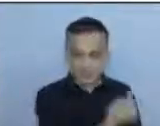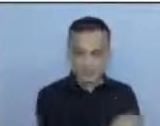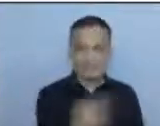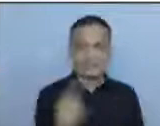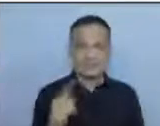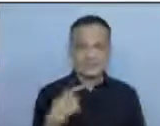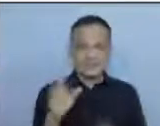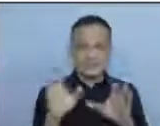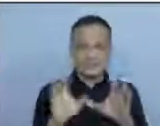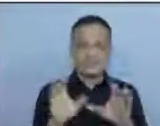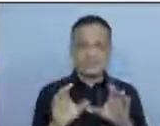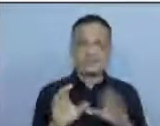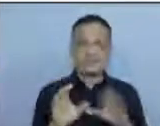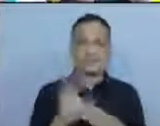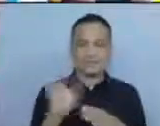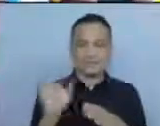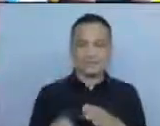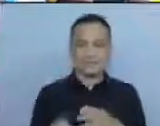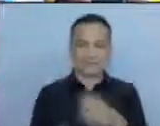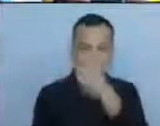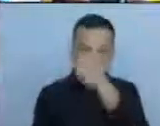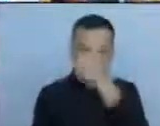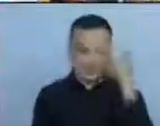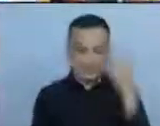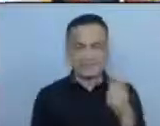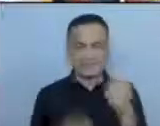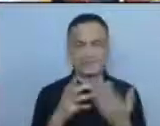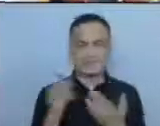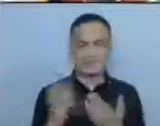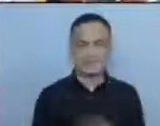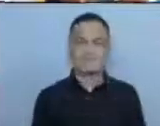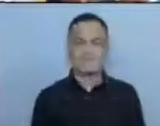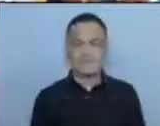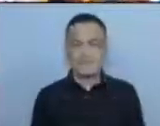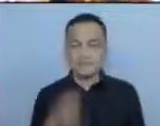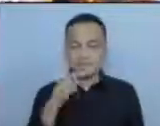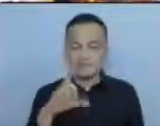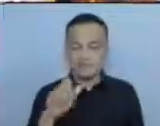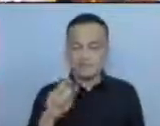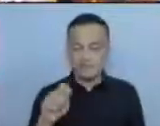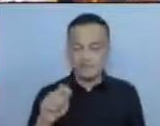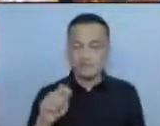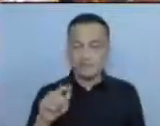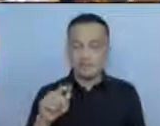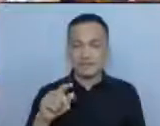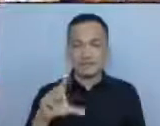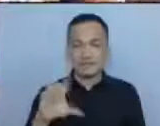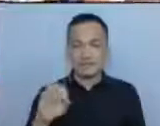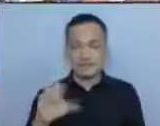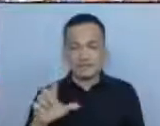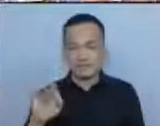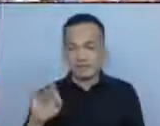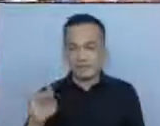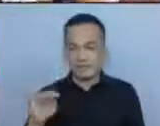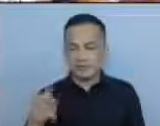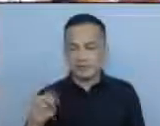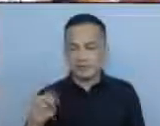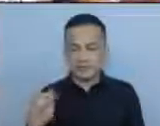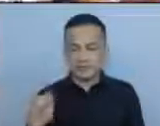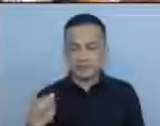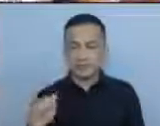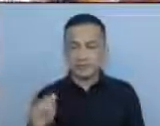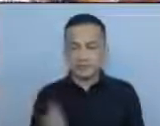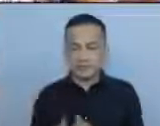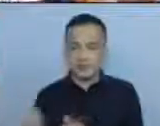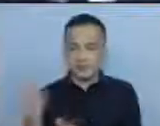Completion sa isinagawang graduation ceremony. Ani Lieutenant Colonel Fernando Payapaya, Commanding Officer ng 51st Infantry Battalion,